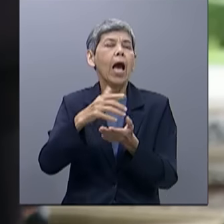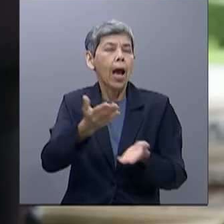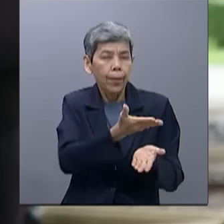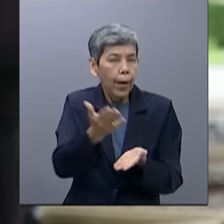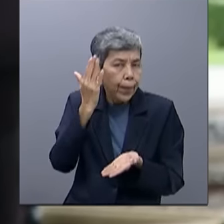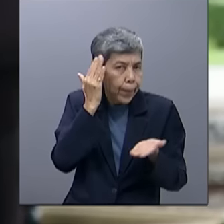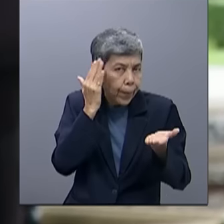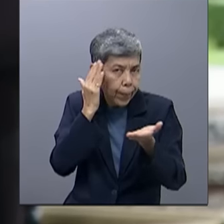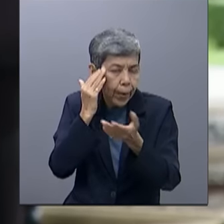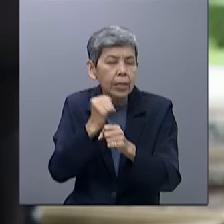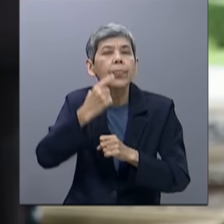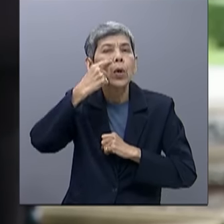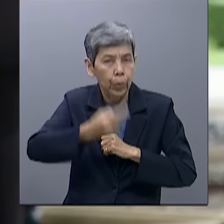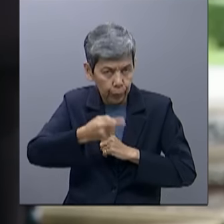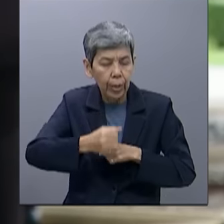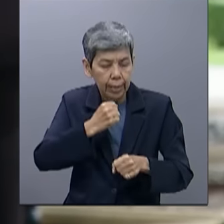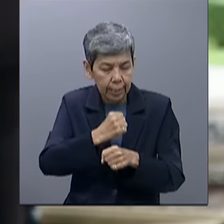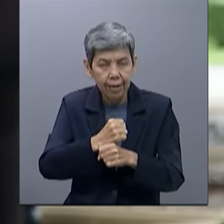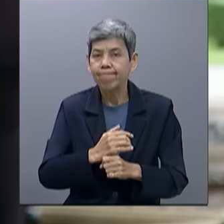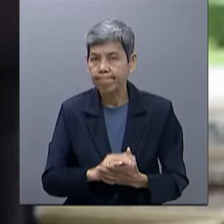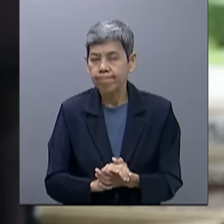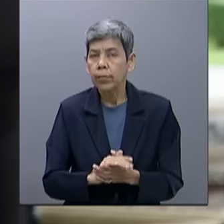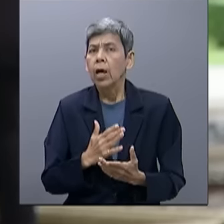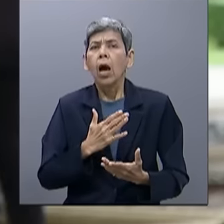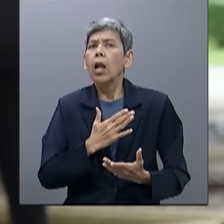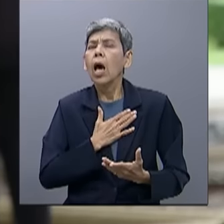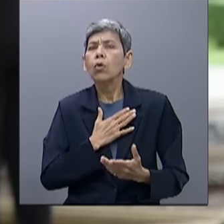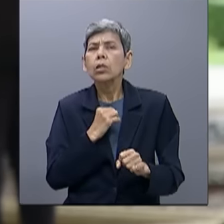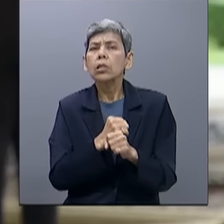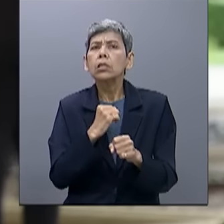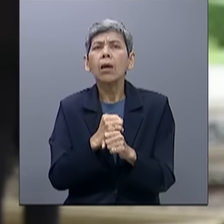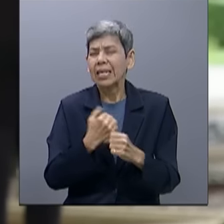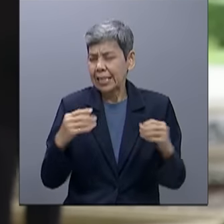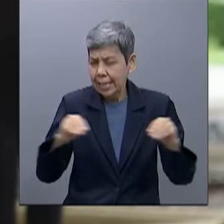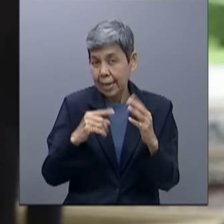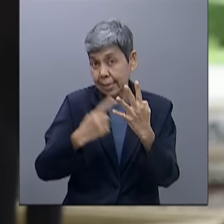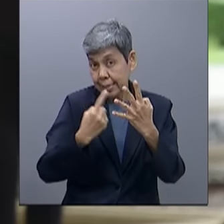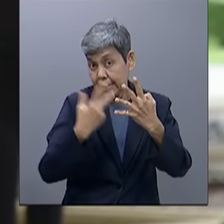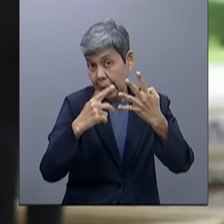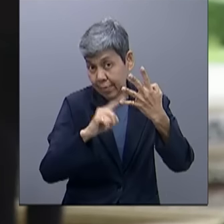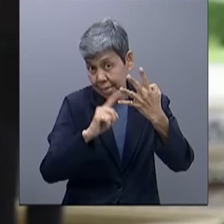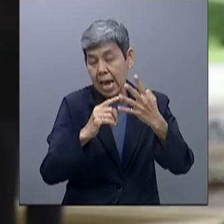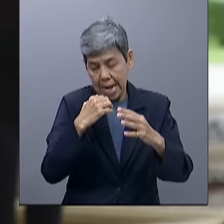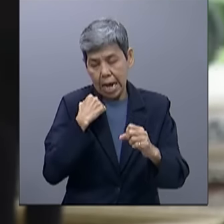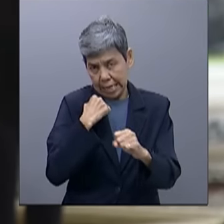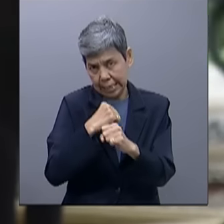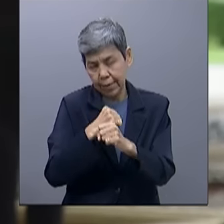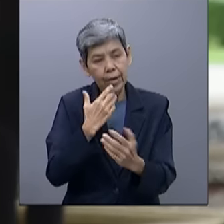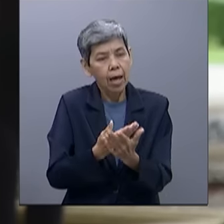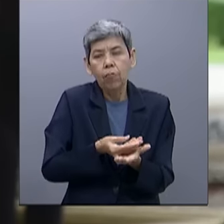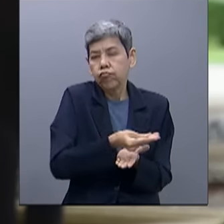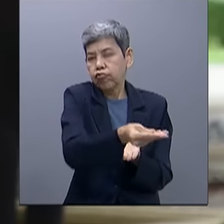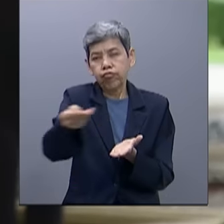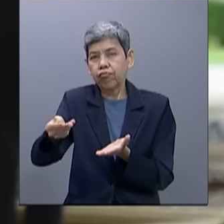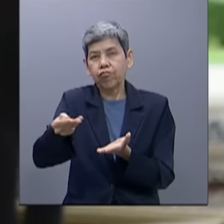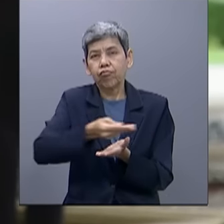ยังยึดอยู่หมายเดิมนะครับว่าก็ภายใต้ไตรมาสสุดท้ายเนี่ยก็จะมีการจ่ายเงินให้กับพี่น้อง